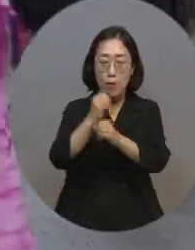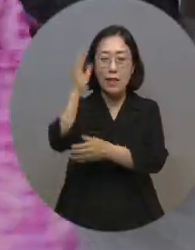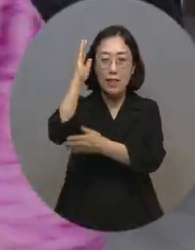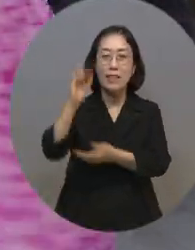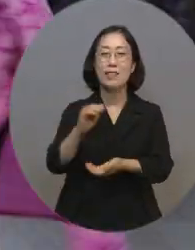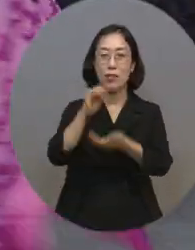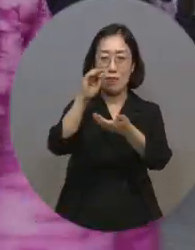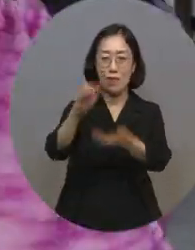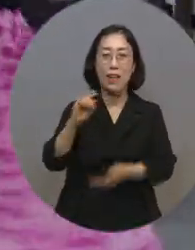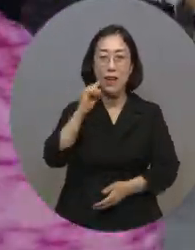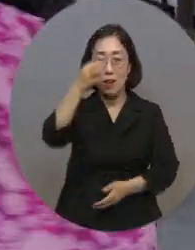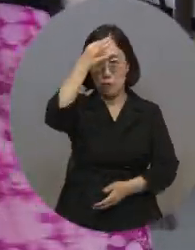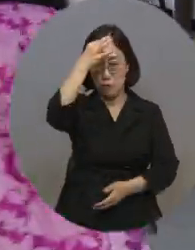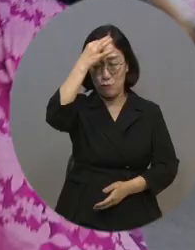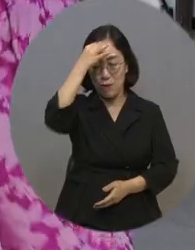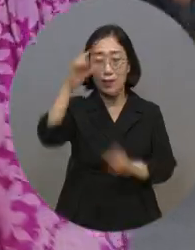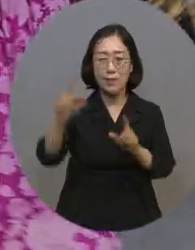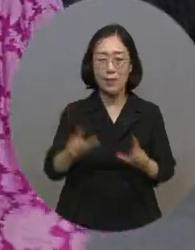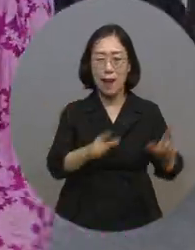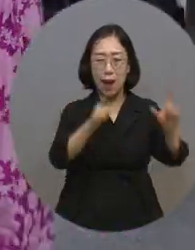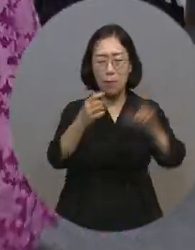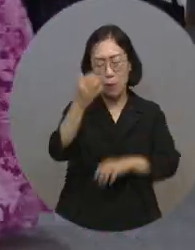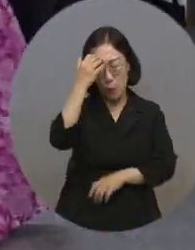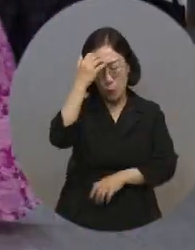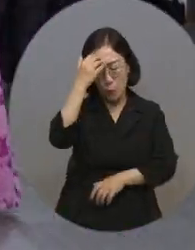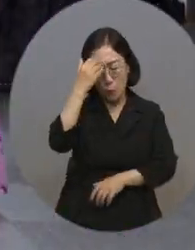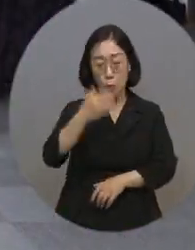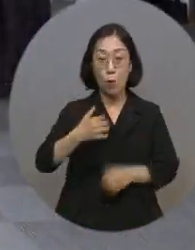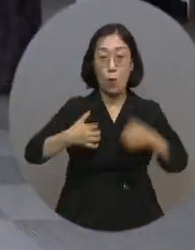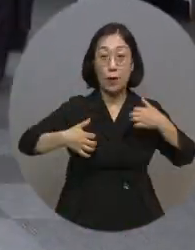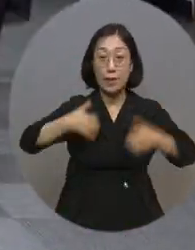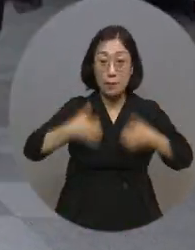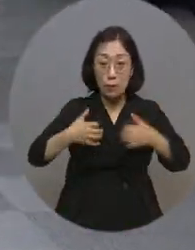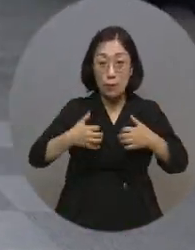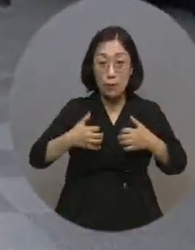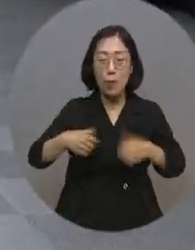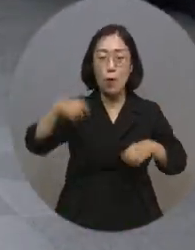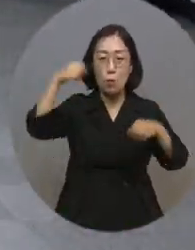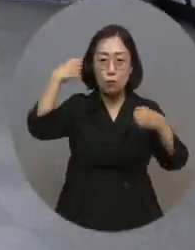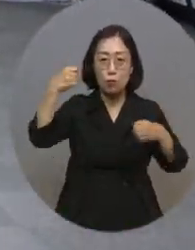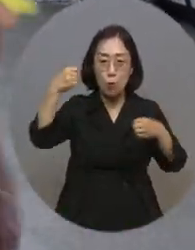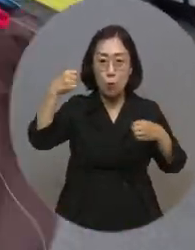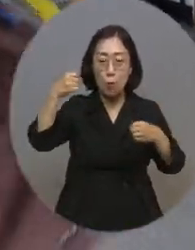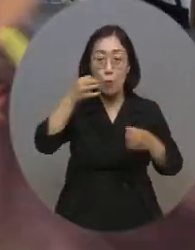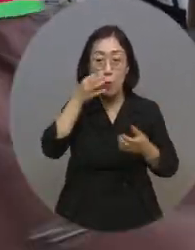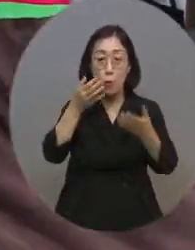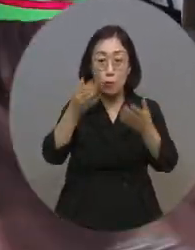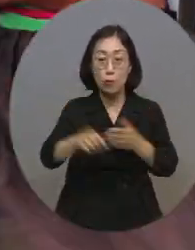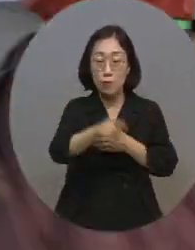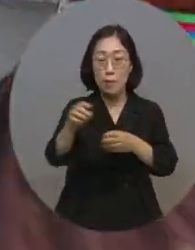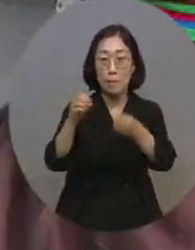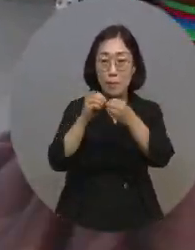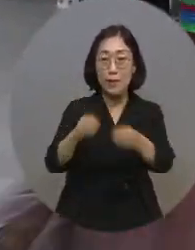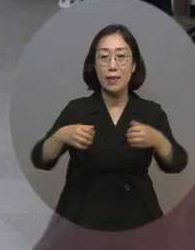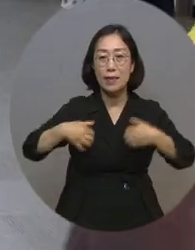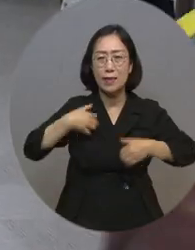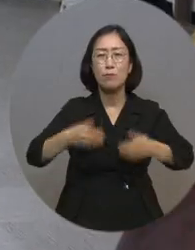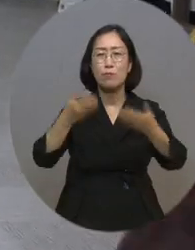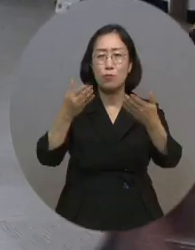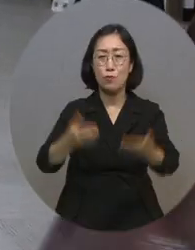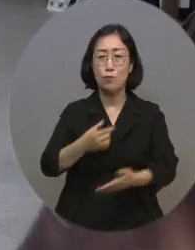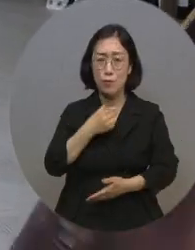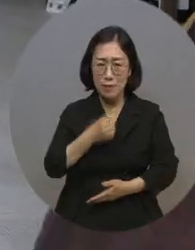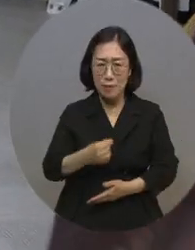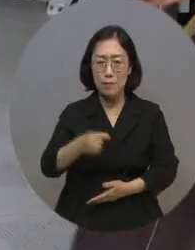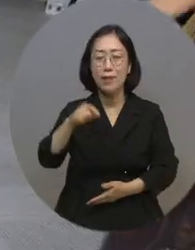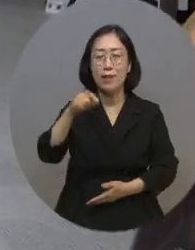예술입니다. 그는 삶의 역경과 희열을 무용으로 표현하고 많은 이들의 공감을 얻는 것이 가장 큰 예술적 희열이라고